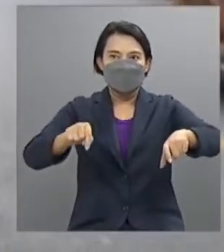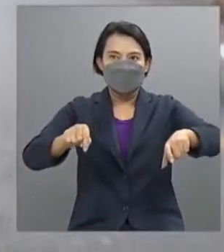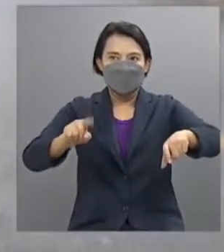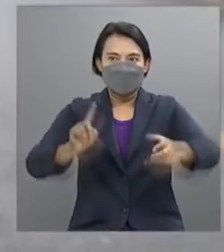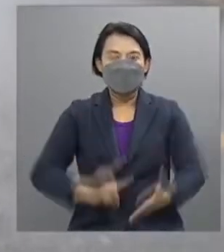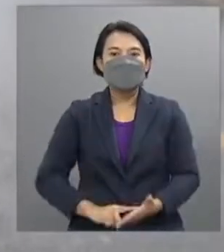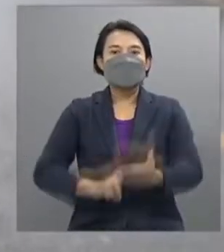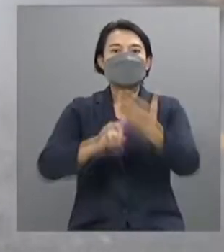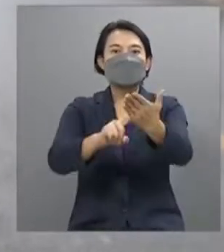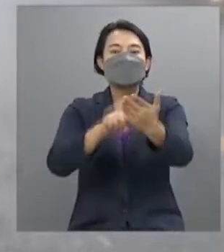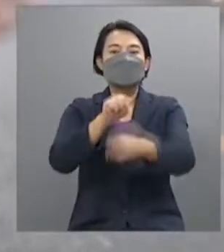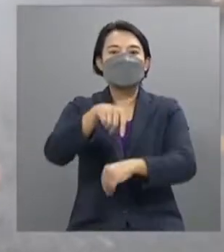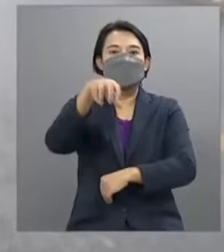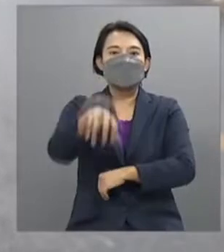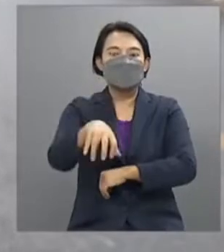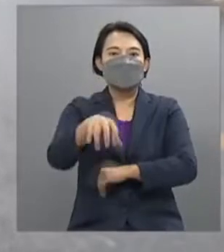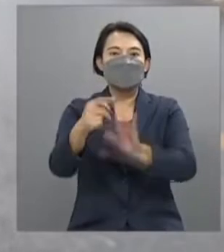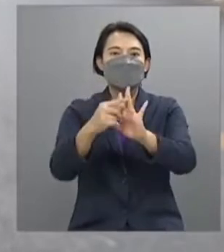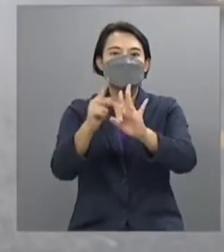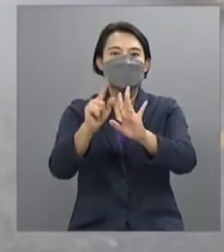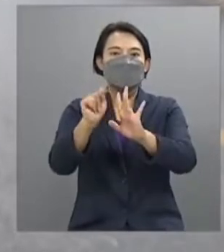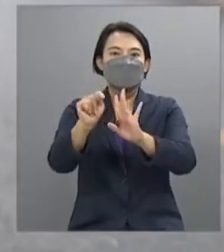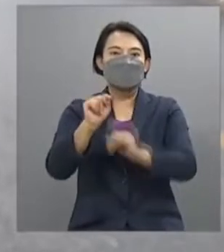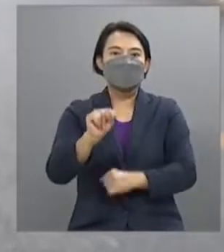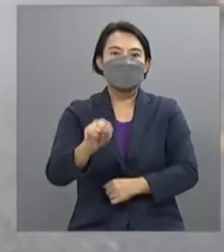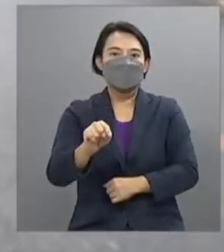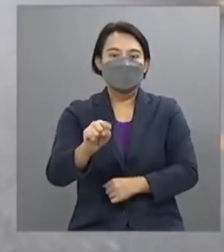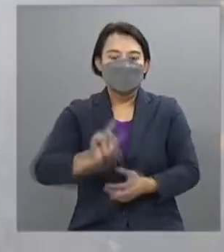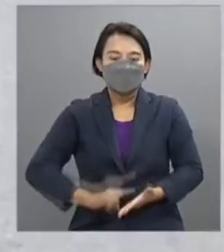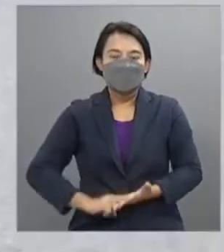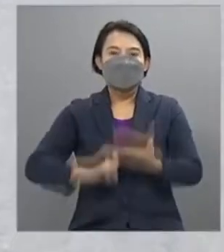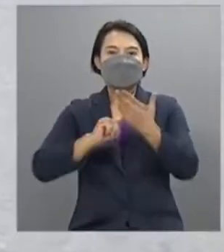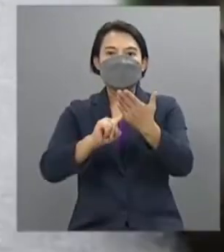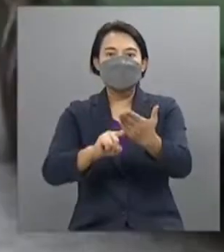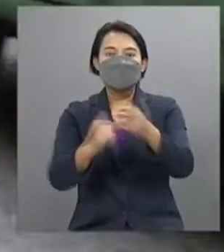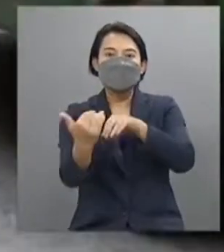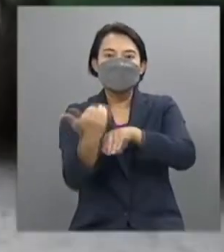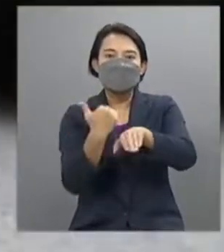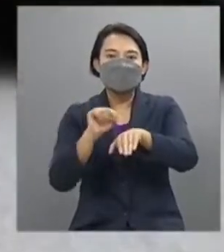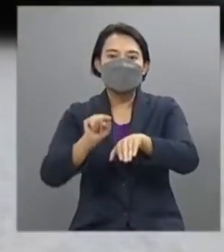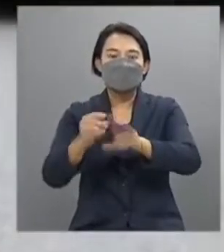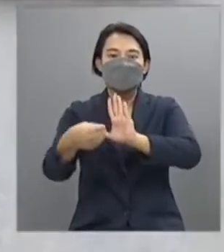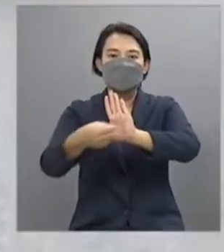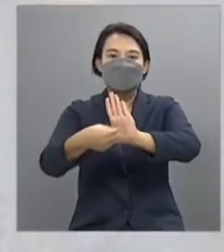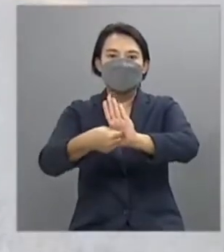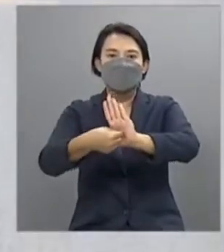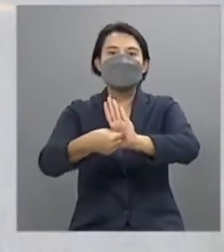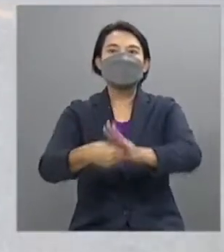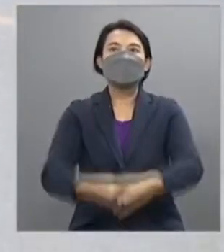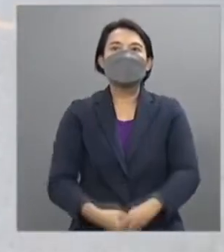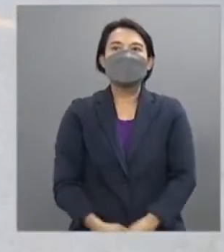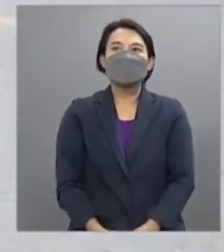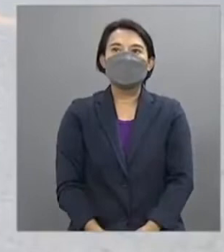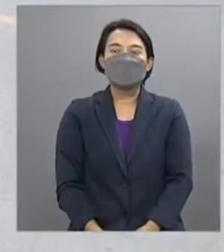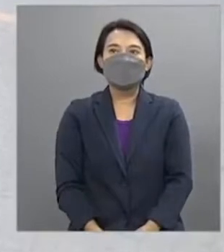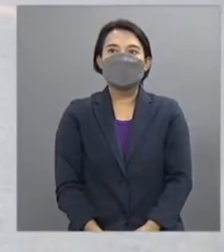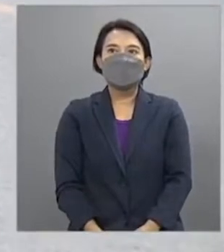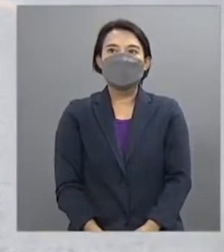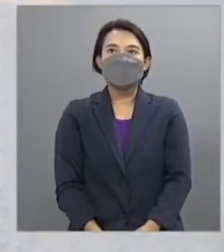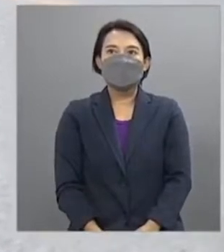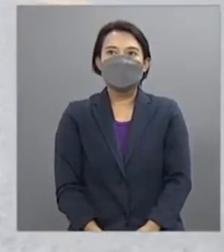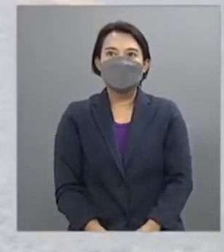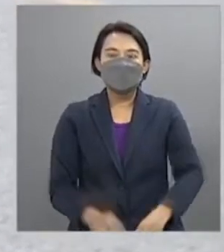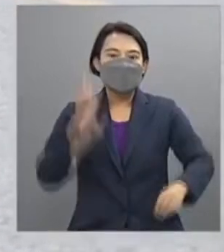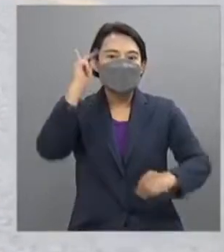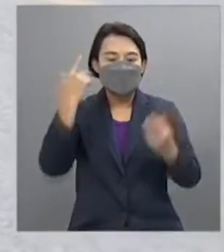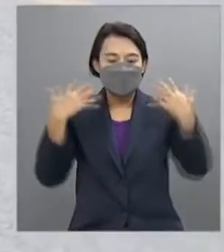านเขตเพื่อจะไปนำเสนอต่อสำนักงานจราจรกรุงเทพมหานคร แยกดูเดี๋ยวผมไม่รู้กี่แยก ทีมข่าวประสานไปยังผู้อำนวย